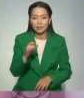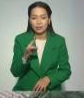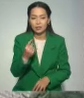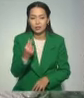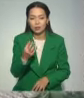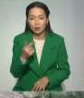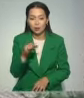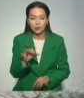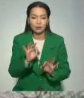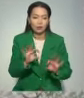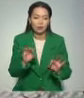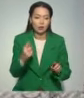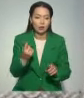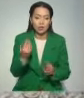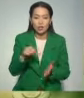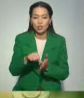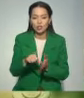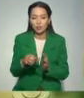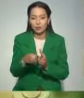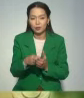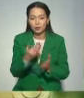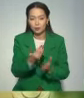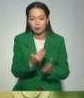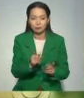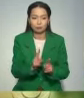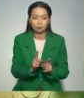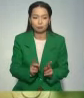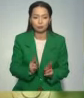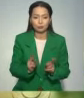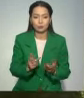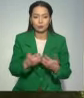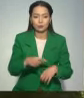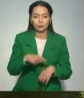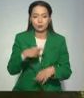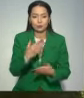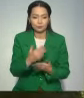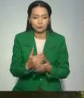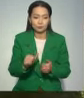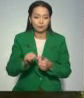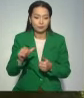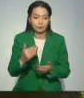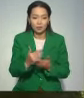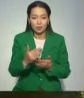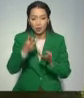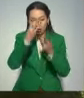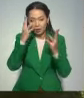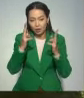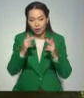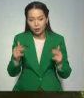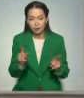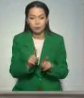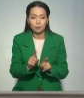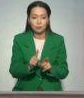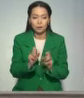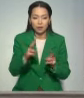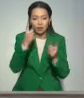сассекский обвинили одного из членов семьи в преступных убеждениях в королевском Дворце восприняли сериал не иначе